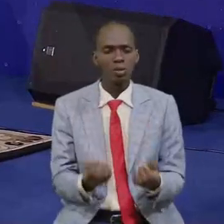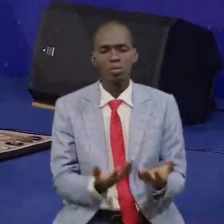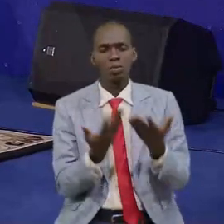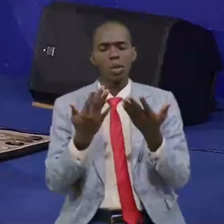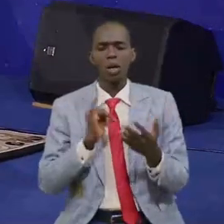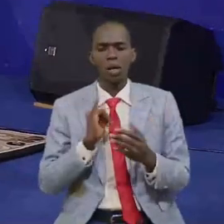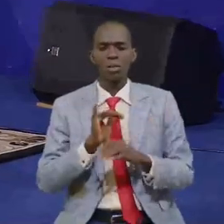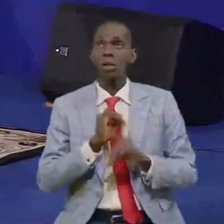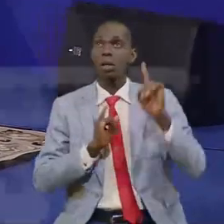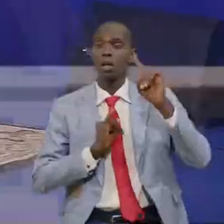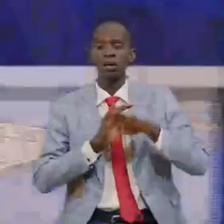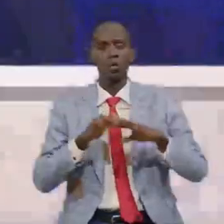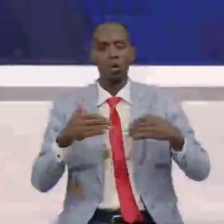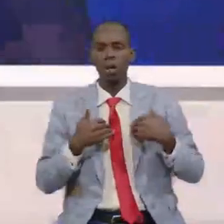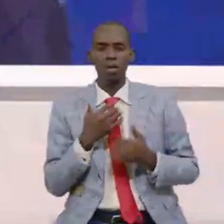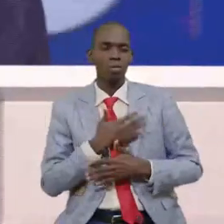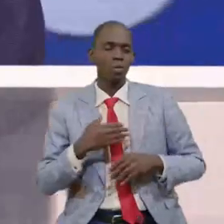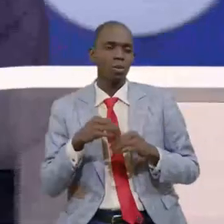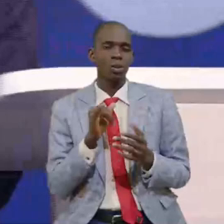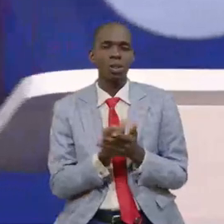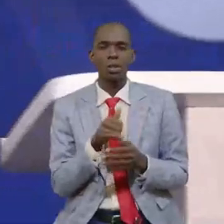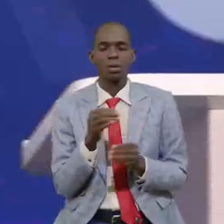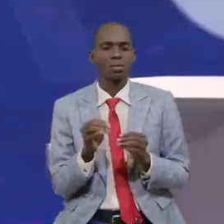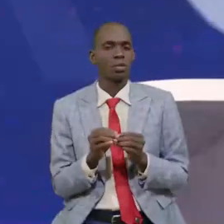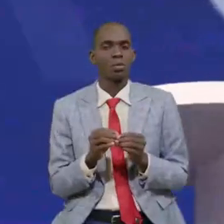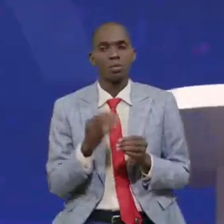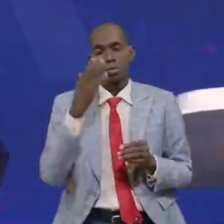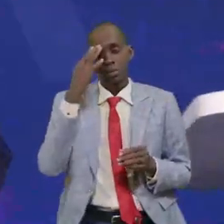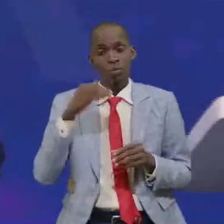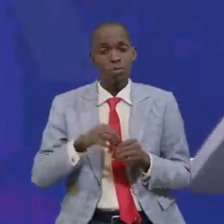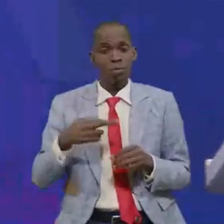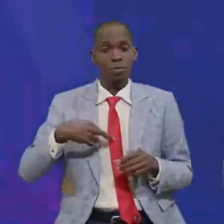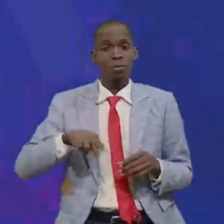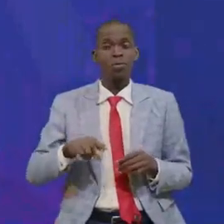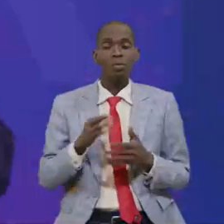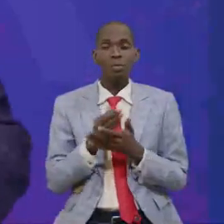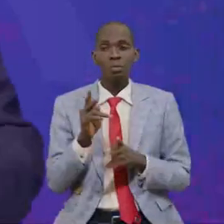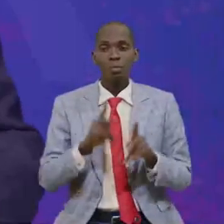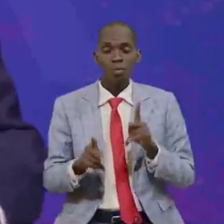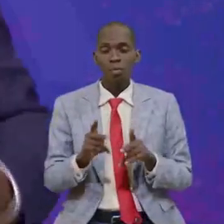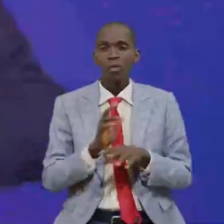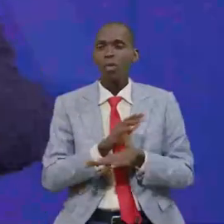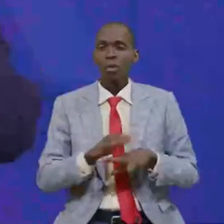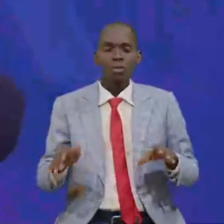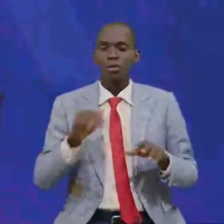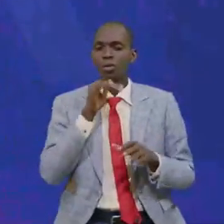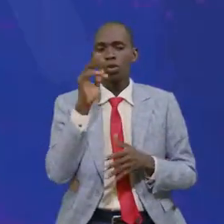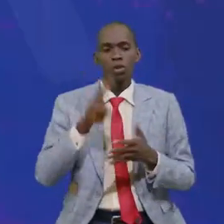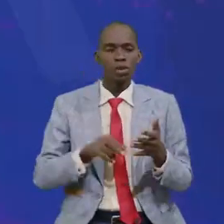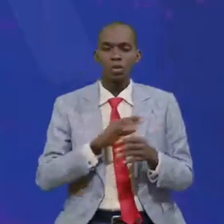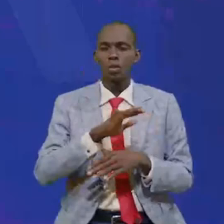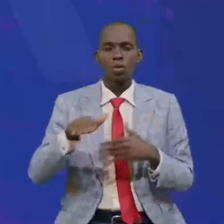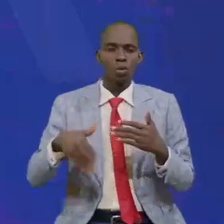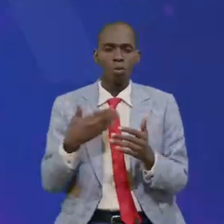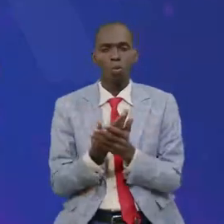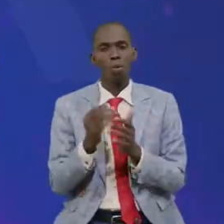Vous savez, la religion, il y a des gens qui ne lisent pas toute la Bible. Et vous